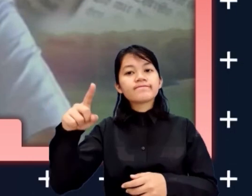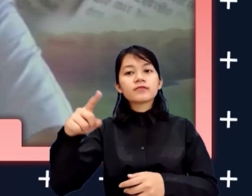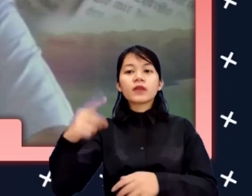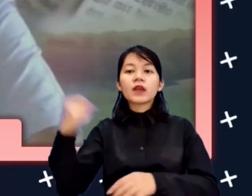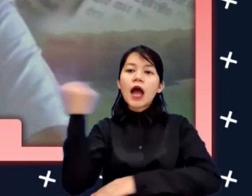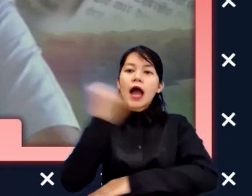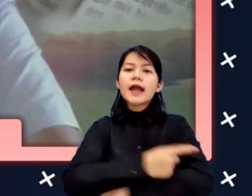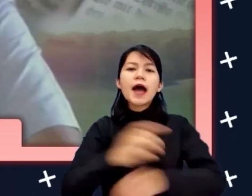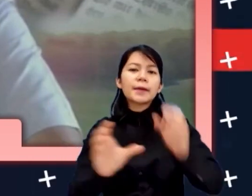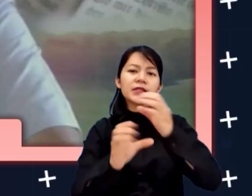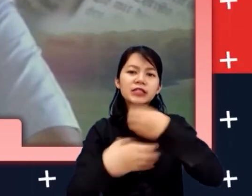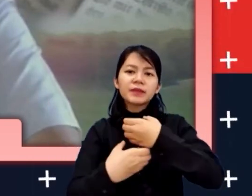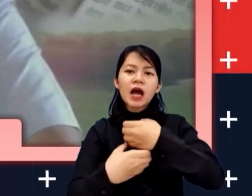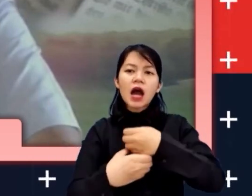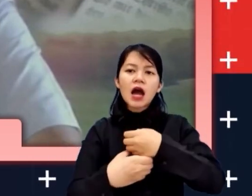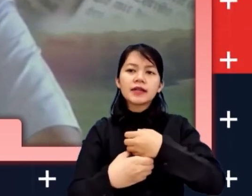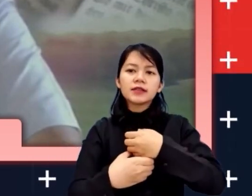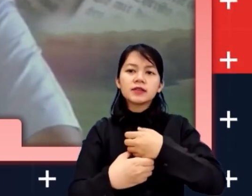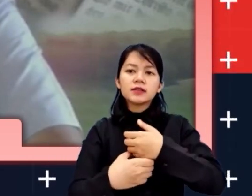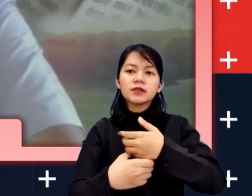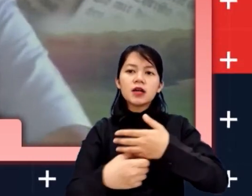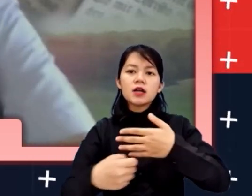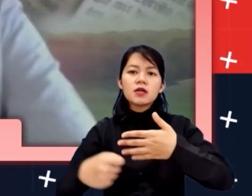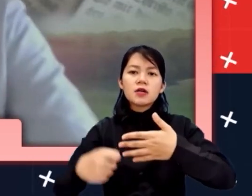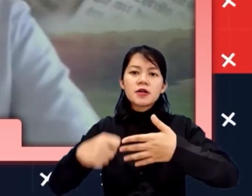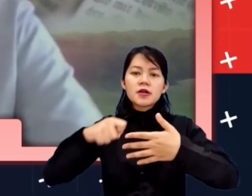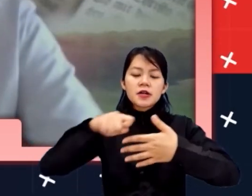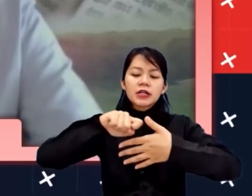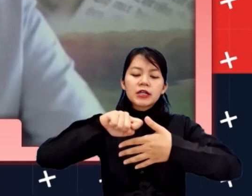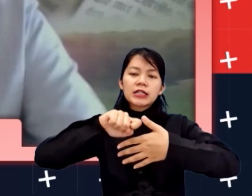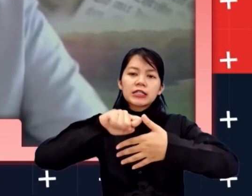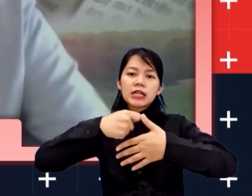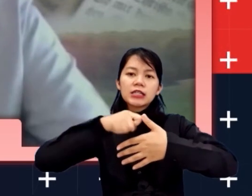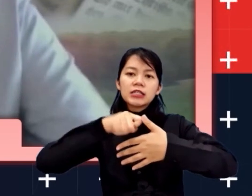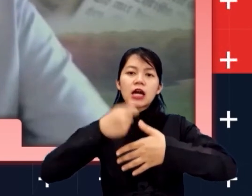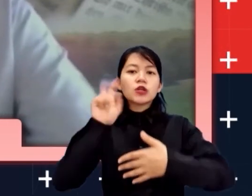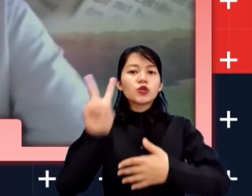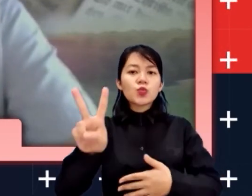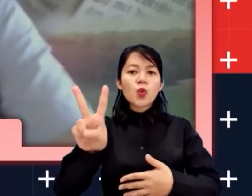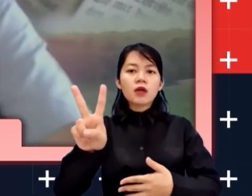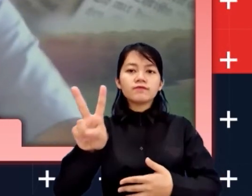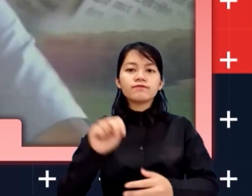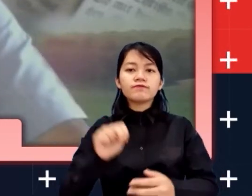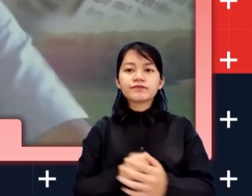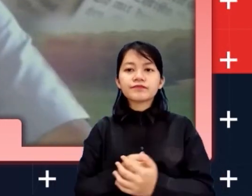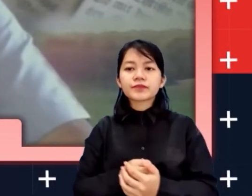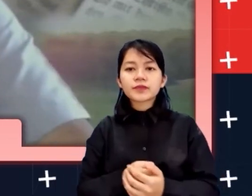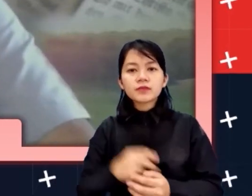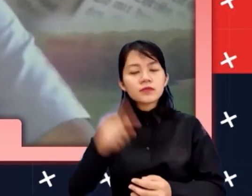jelas Allah dengan sangat berencana atau